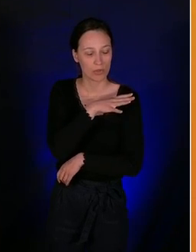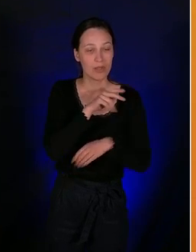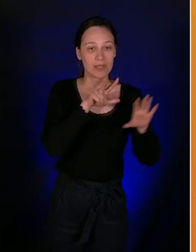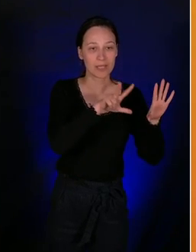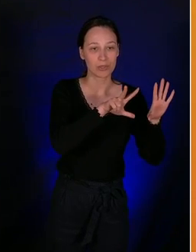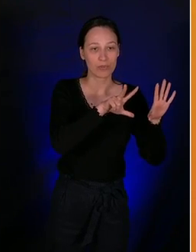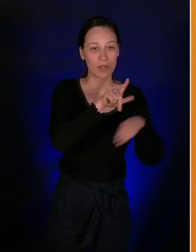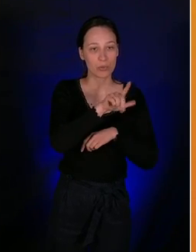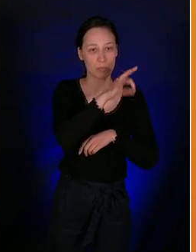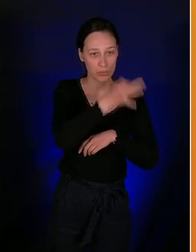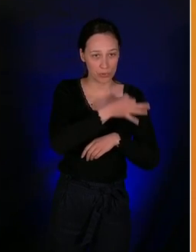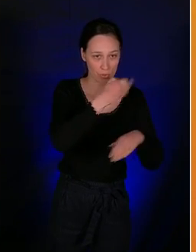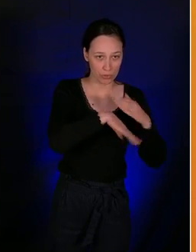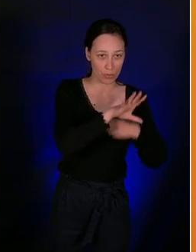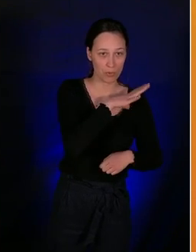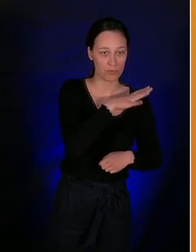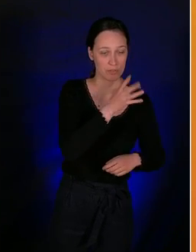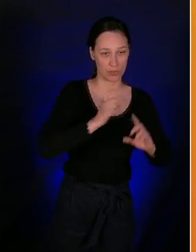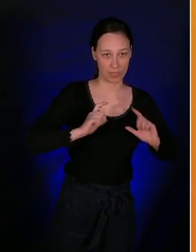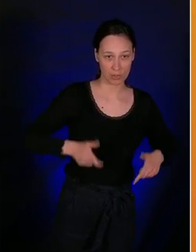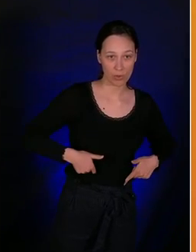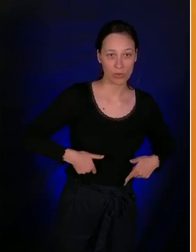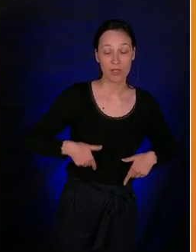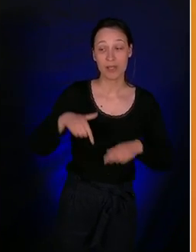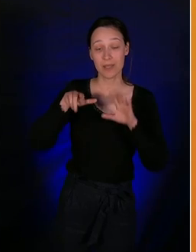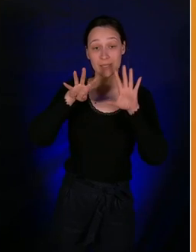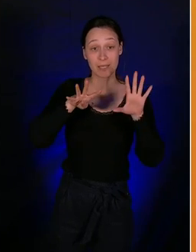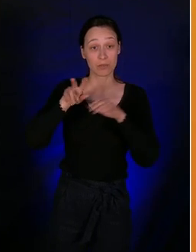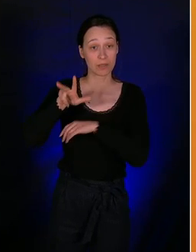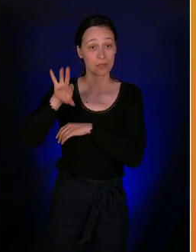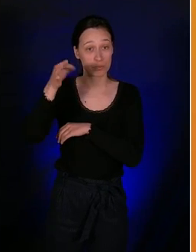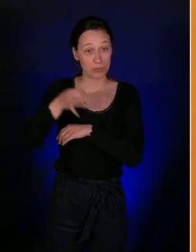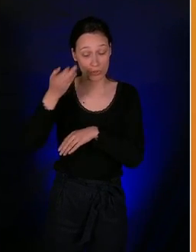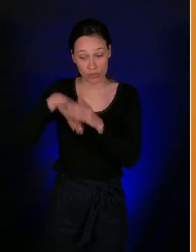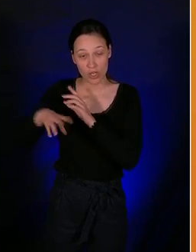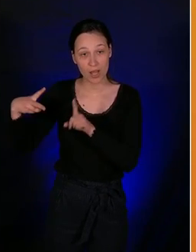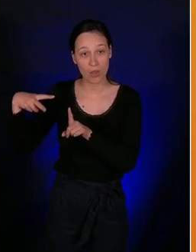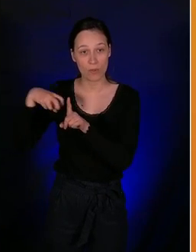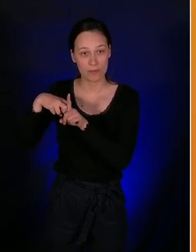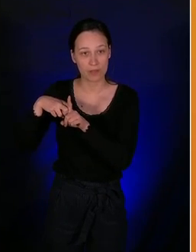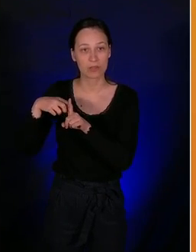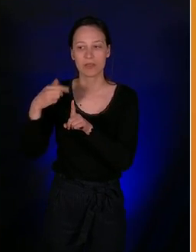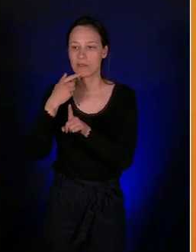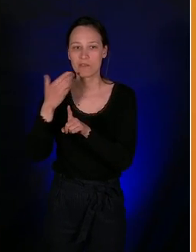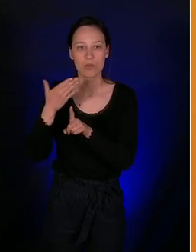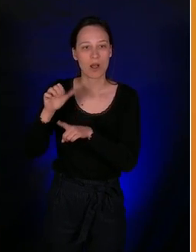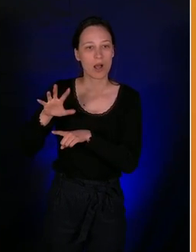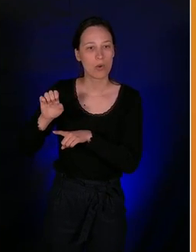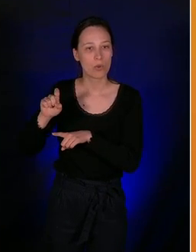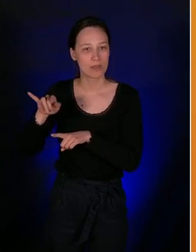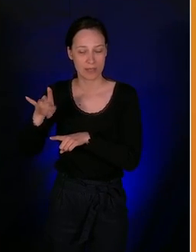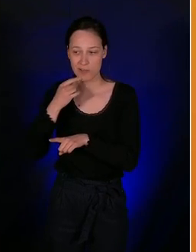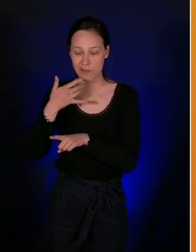écoles et à 93% chez les AESH, les accompagnants et accompagnantes d'élèves en situation de